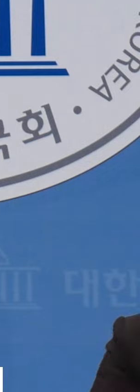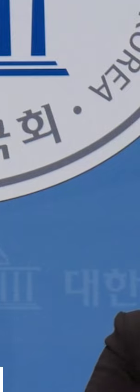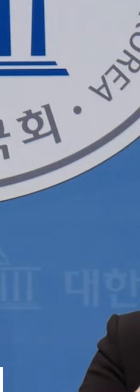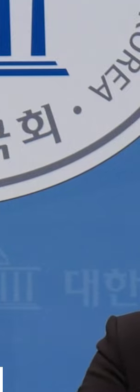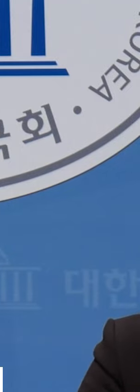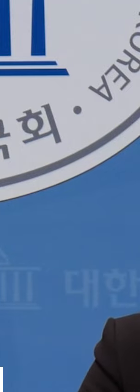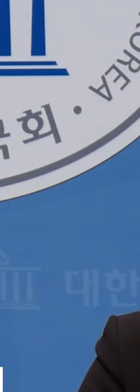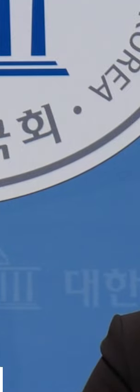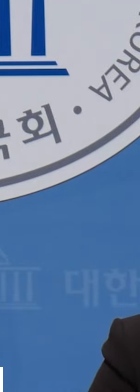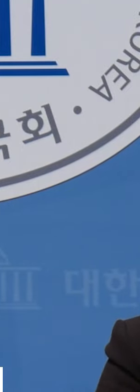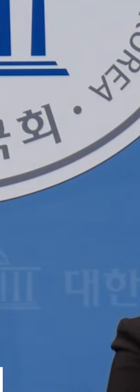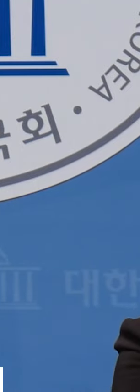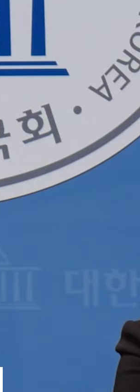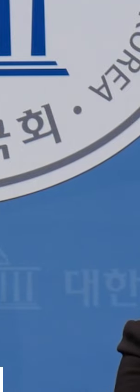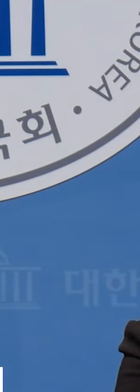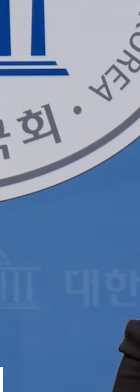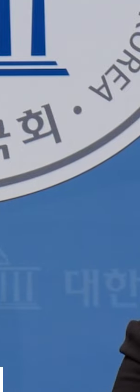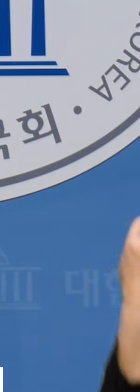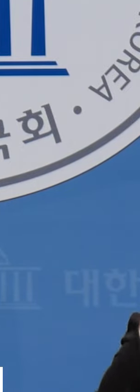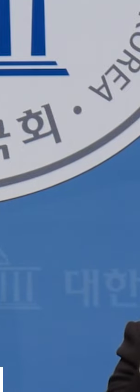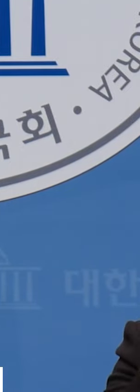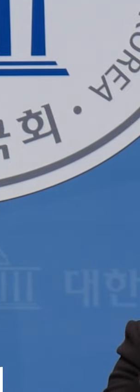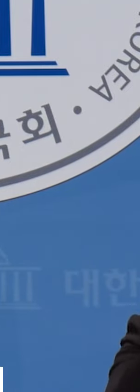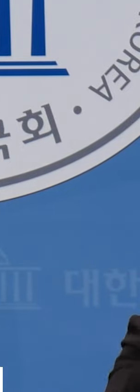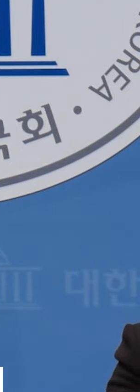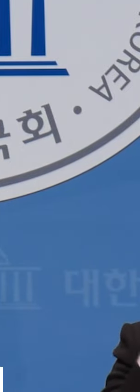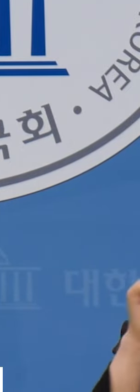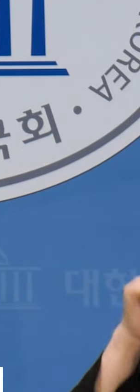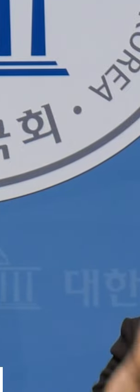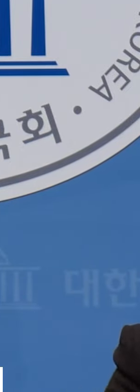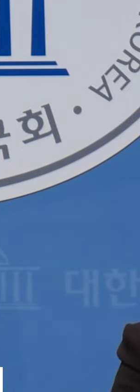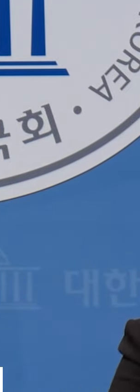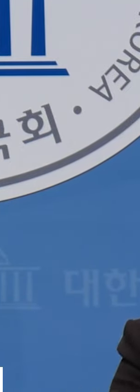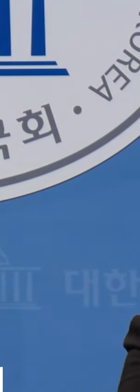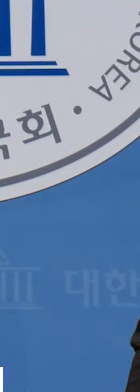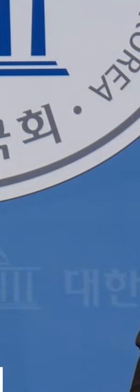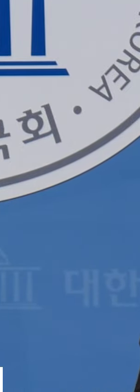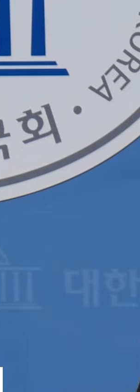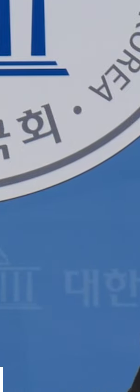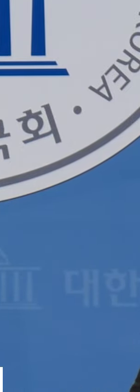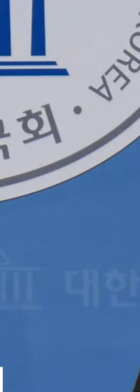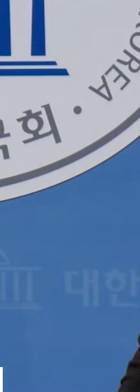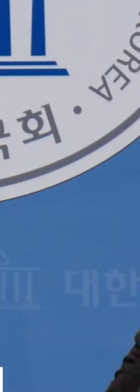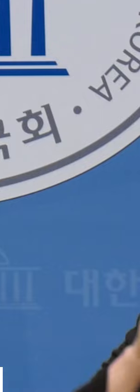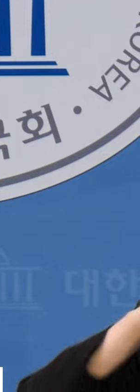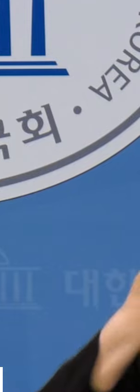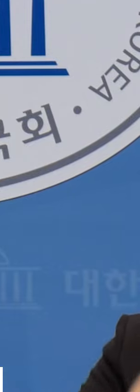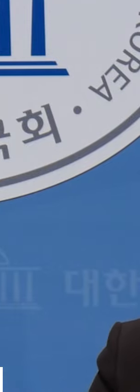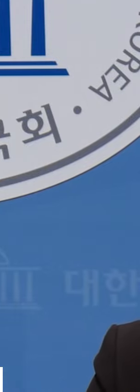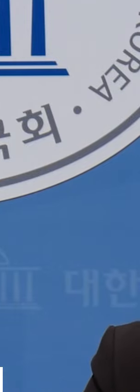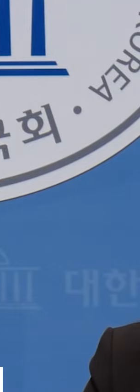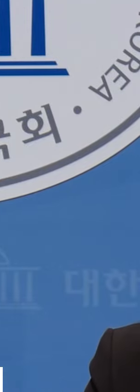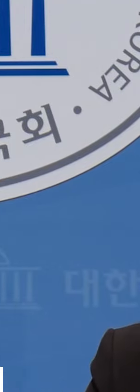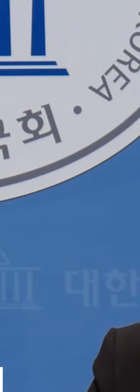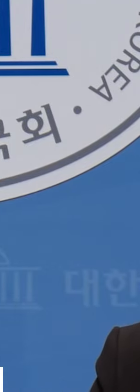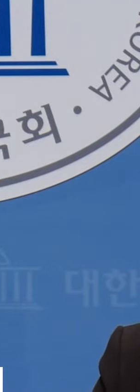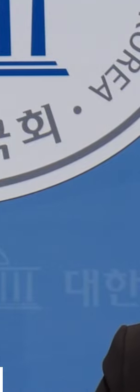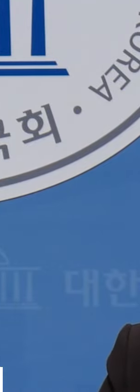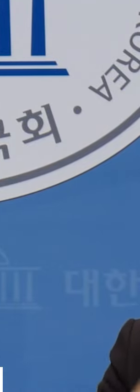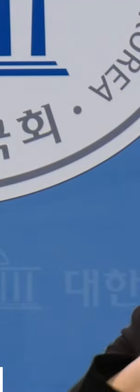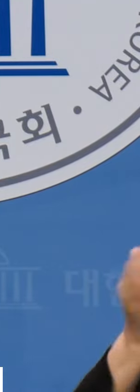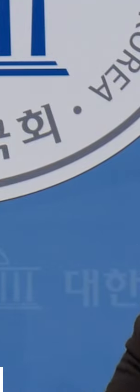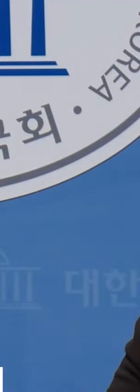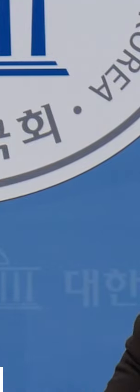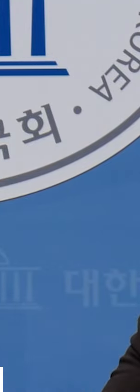자행한 대통령을 미화하는 악행은 절대 좌시할 수 없습니다. 더불어민주당 서울시당 대학생위원회와